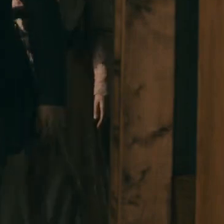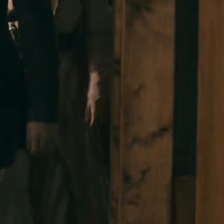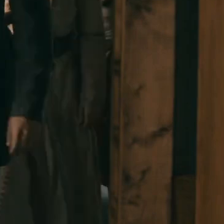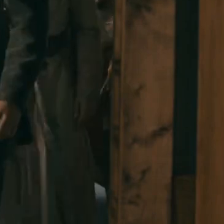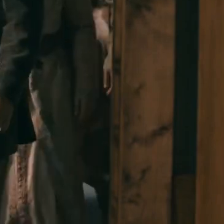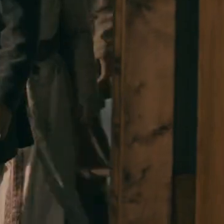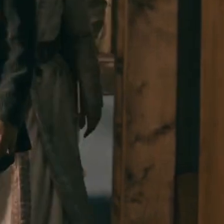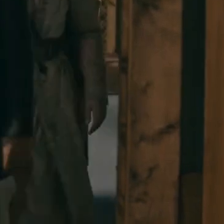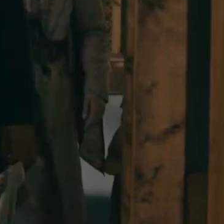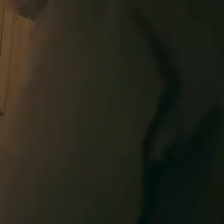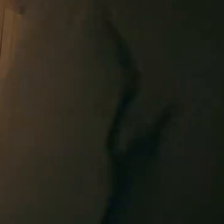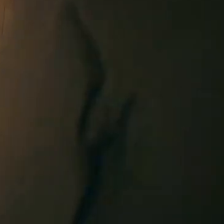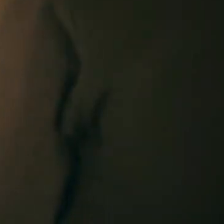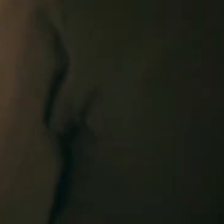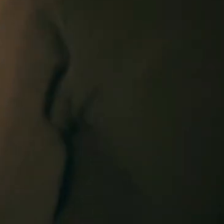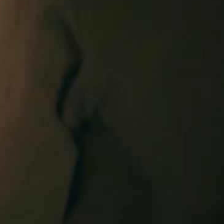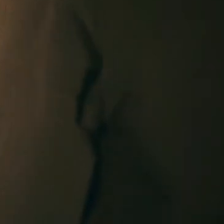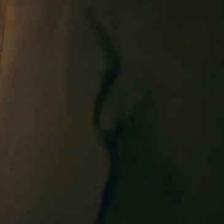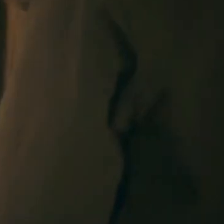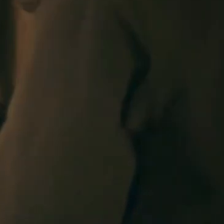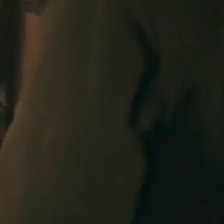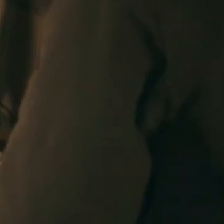diğerleriyle odaya girdi.